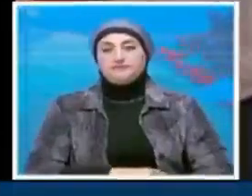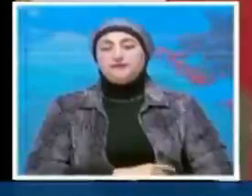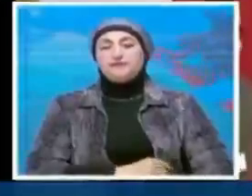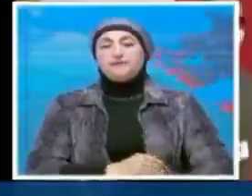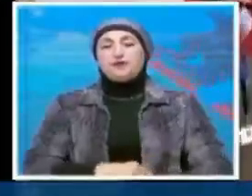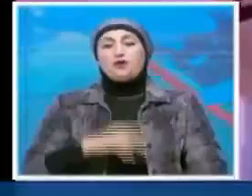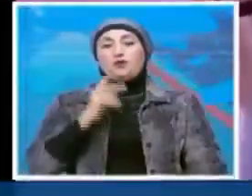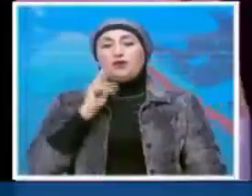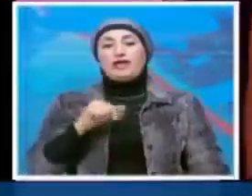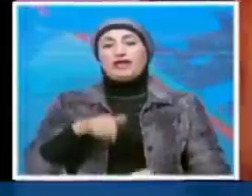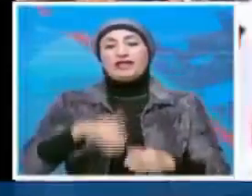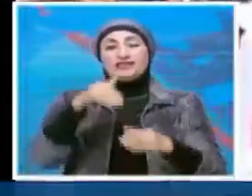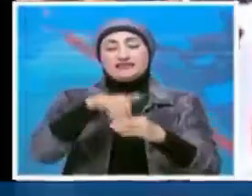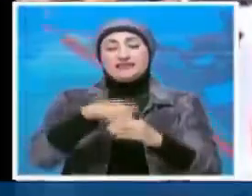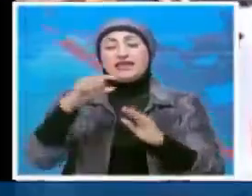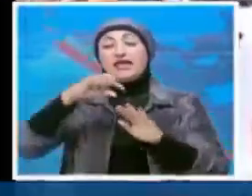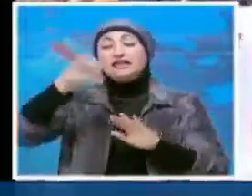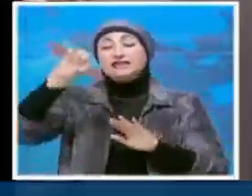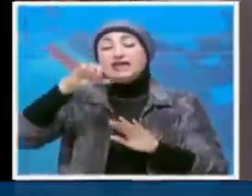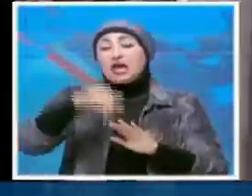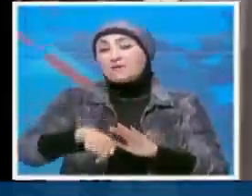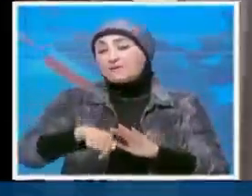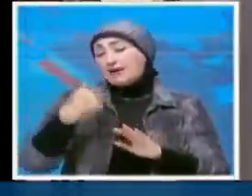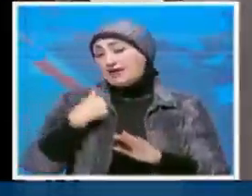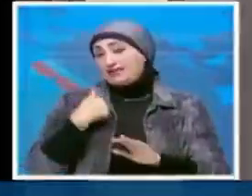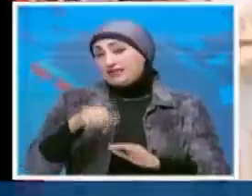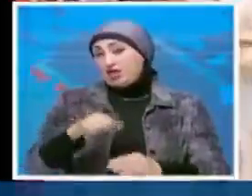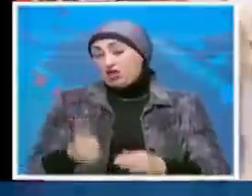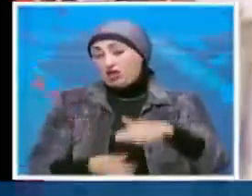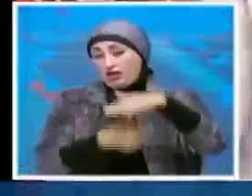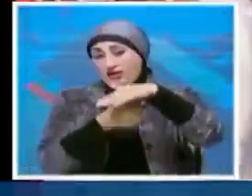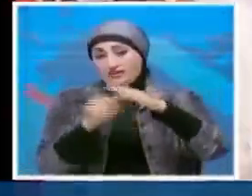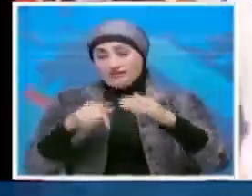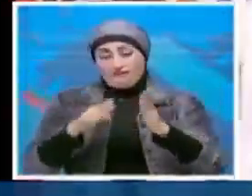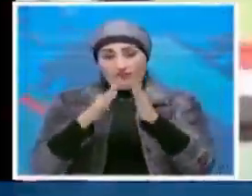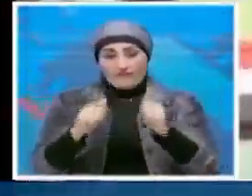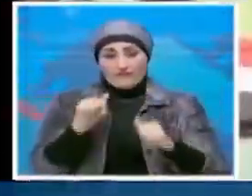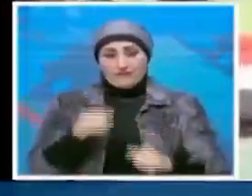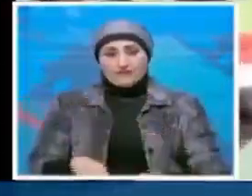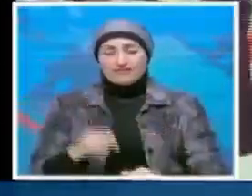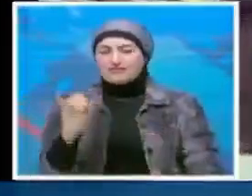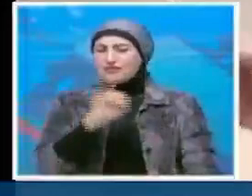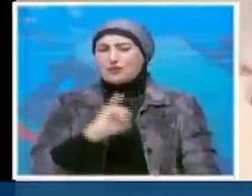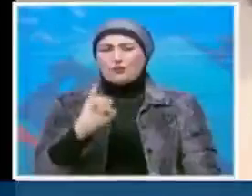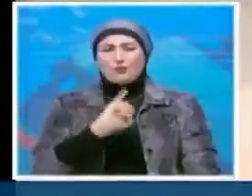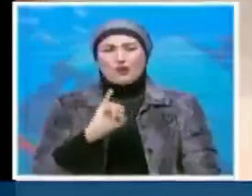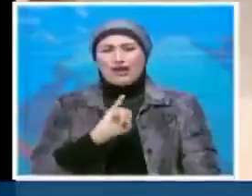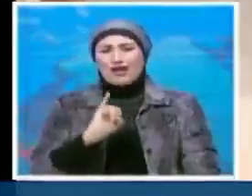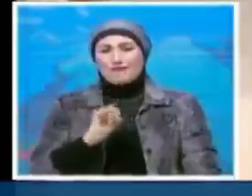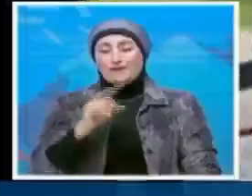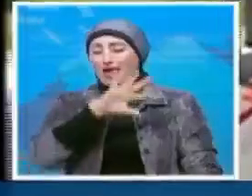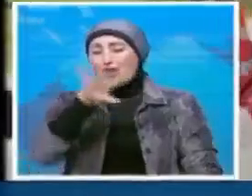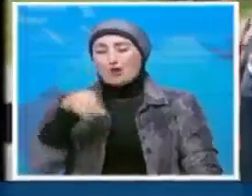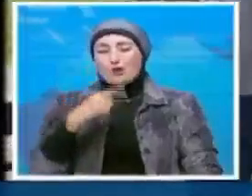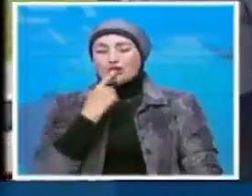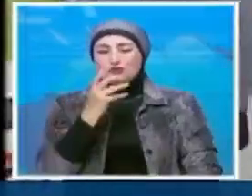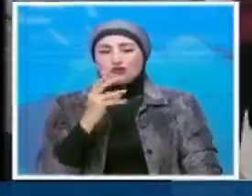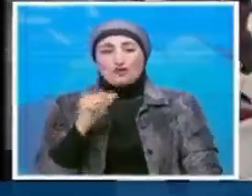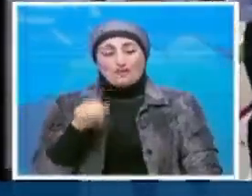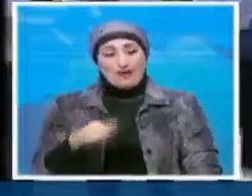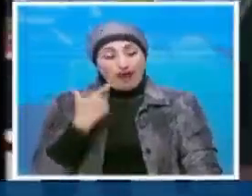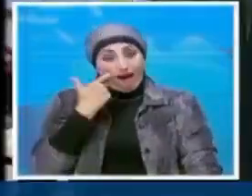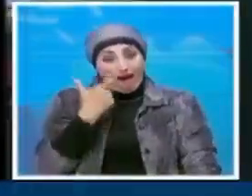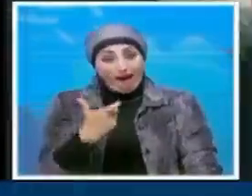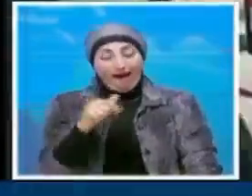وتجيء الانتخابات الرئاسية التي تجري رحاها حاليا في مصر فرصة جديدة لشبابنا ليثبتوا فيها حرصهم